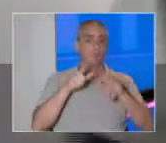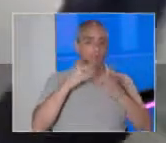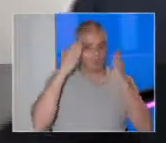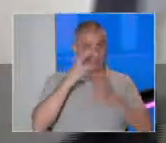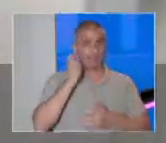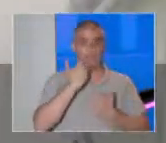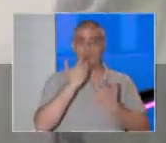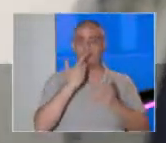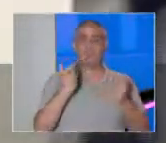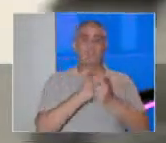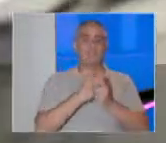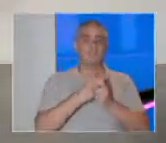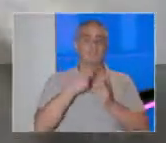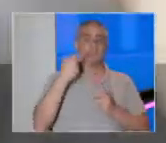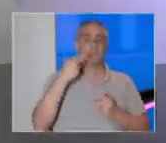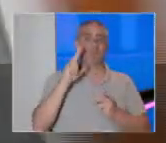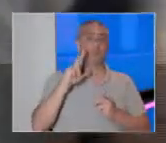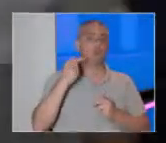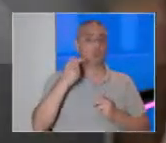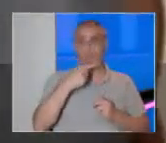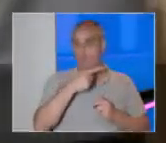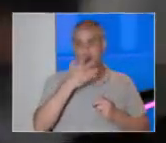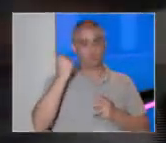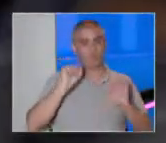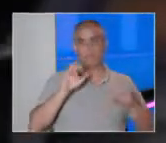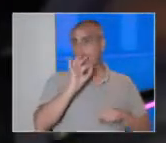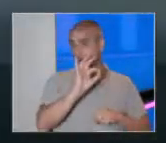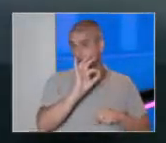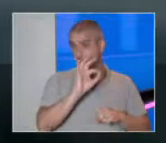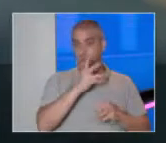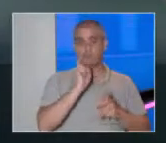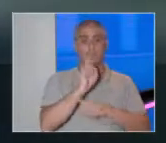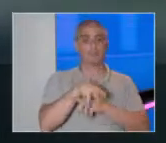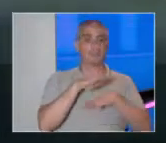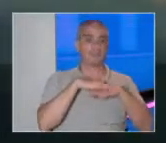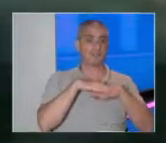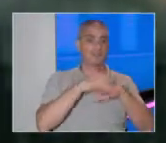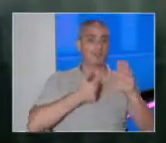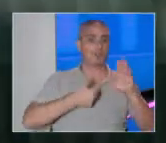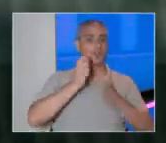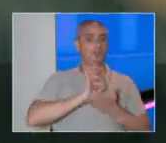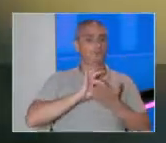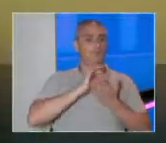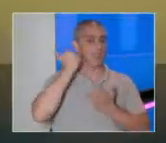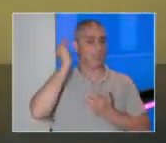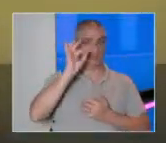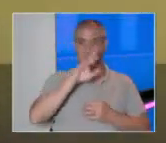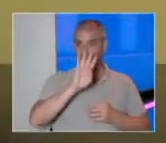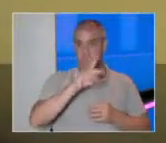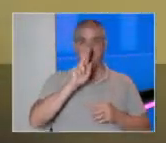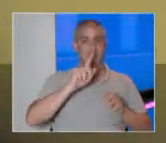מתמקד בפרשת חברת H3 גלובל שהייתה בבעלותו בעת כניסתו לתפקיד ראש הסגל של נתניהו